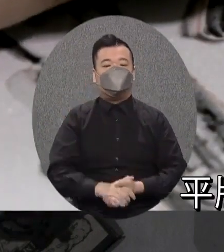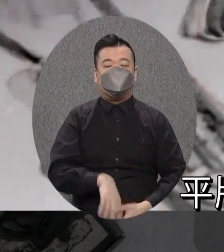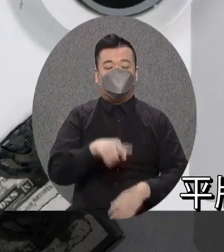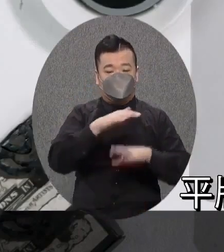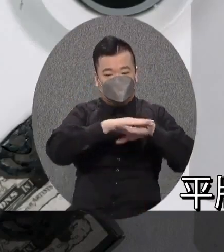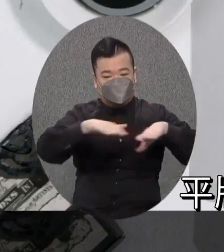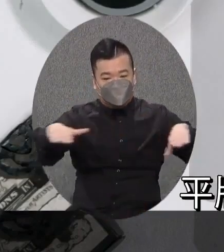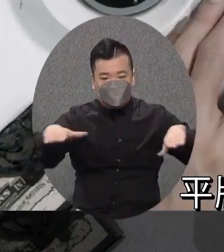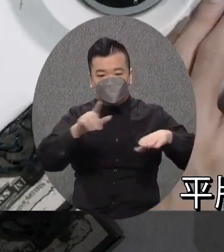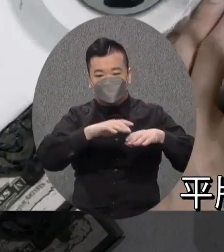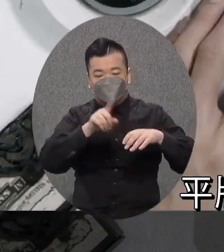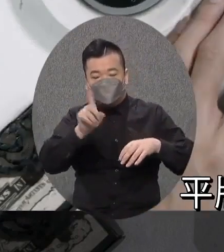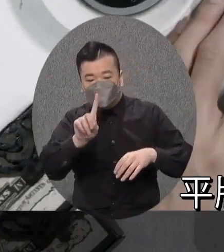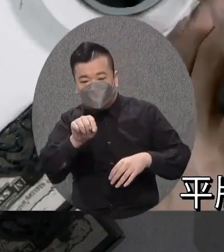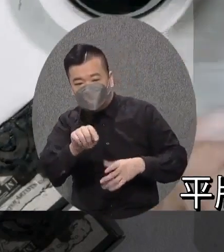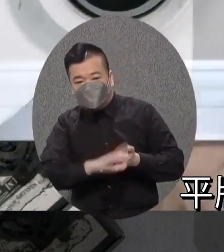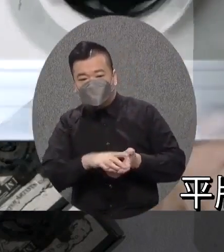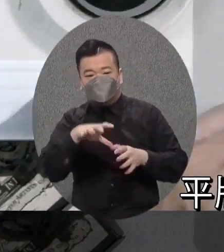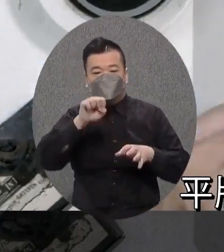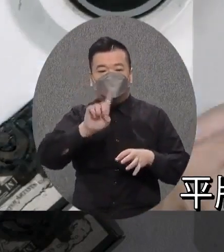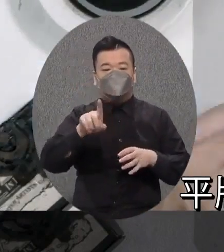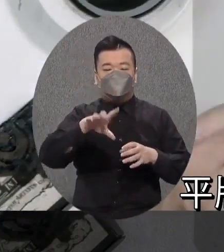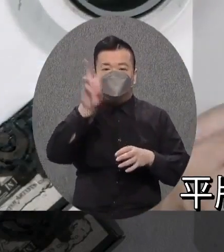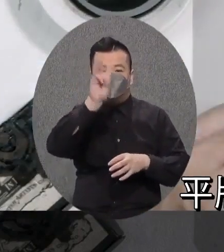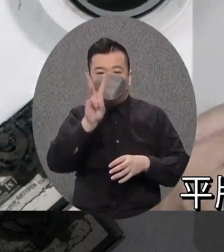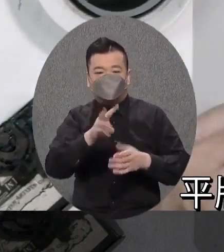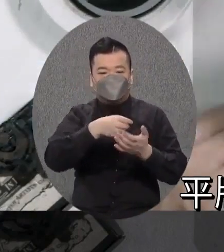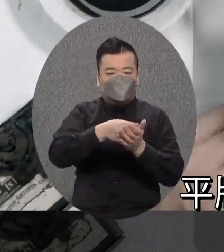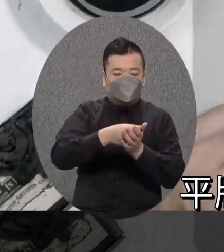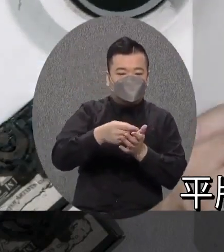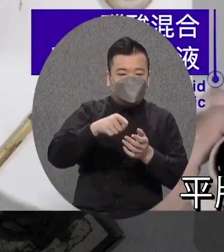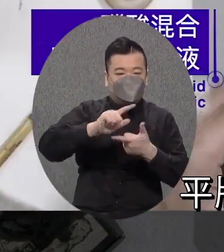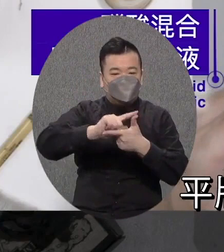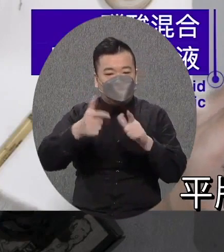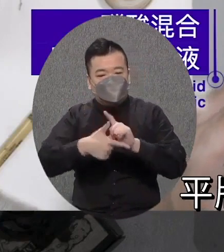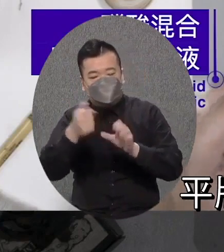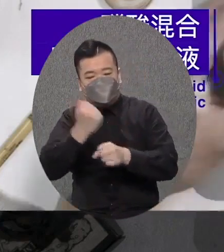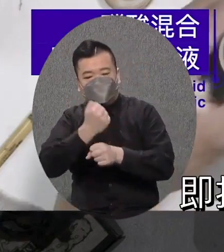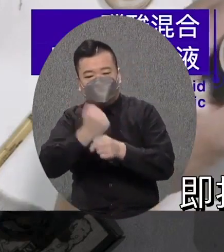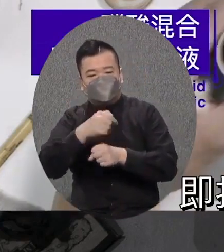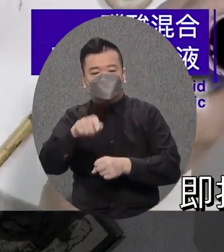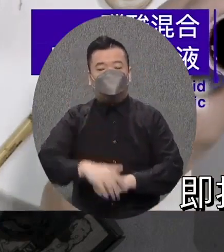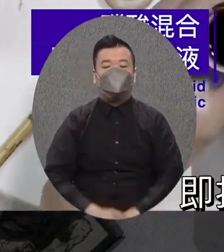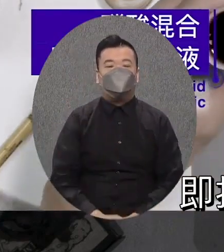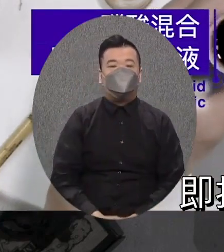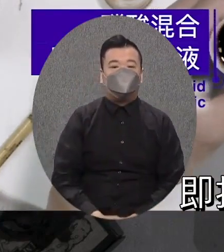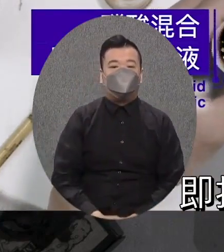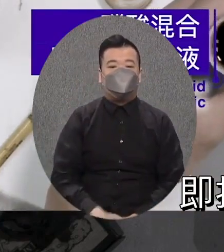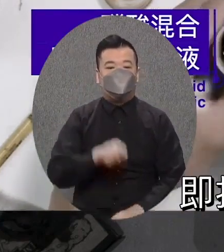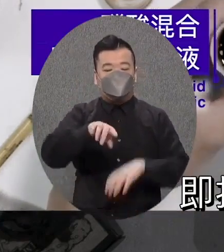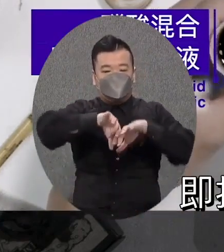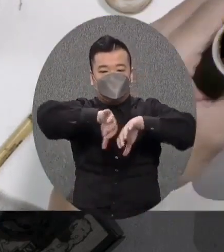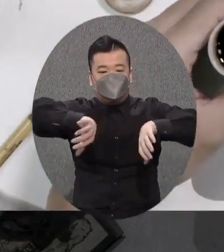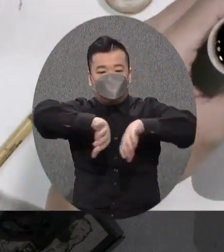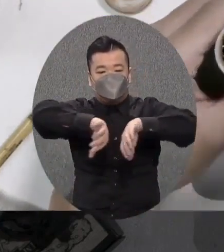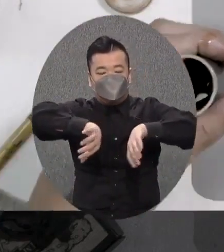平板畫咧，我哋係用一種叫做水油互斥嘅一個製版嘅原理啦。 即係將佢分開嘅意思。 會分開